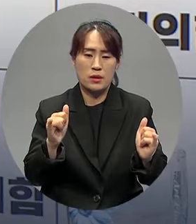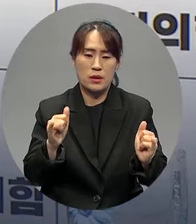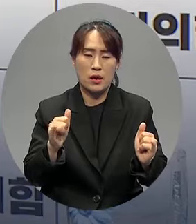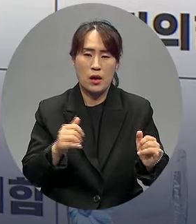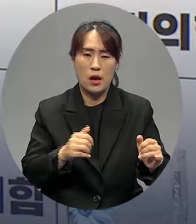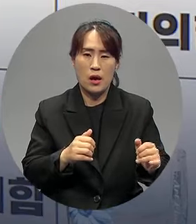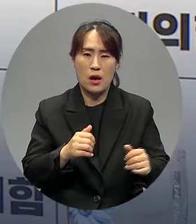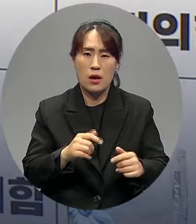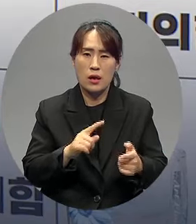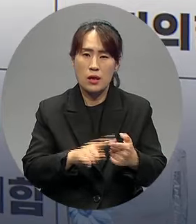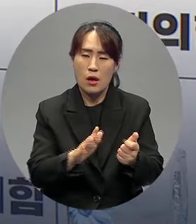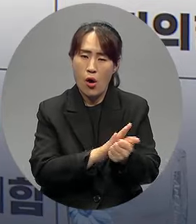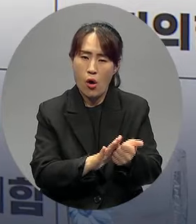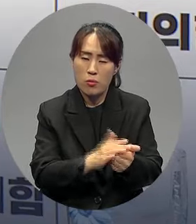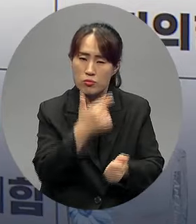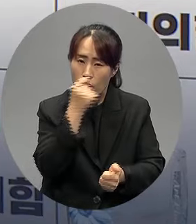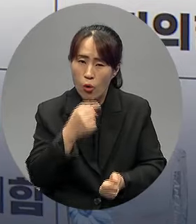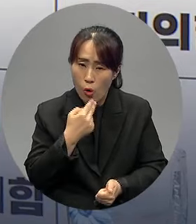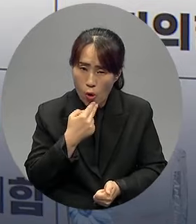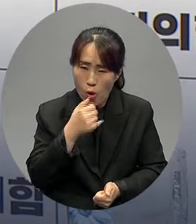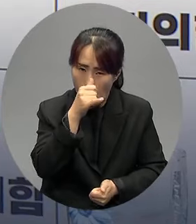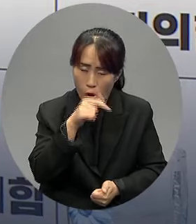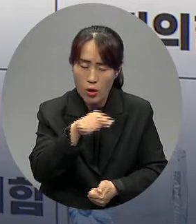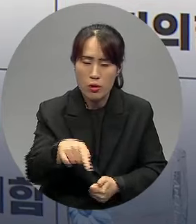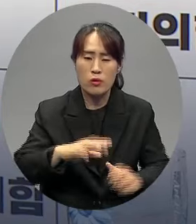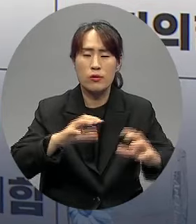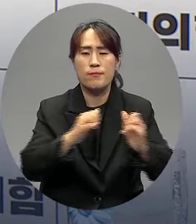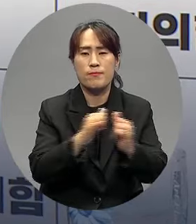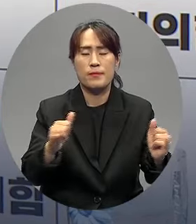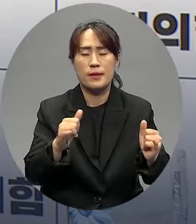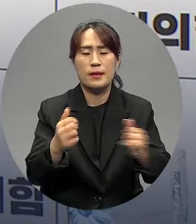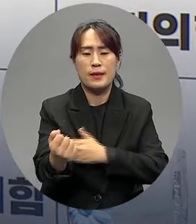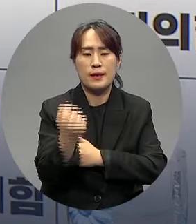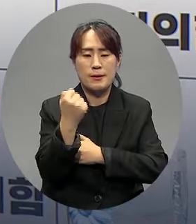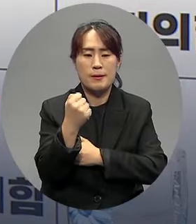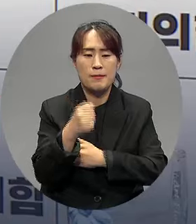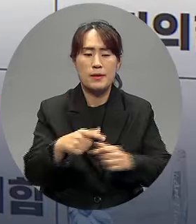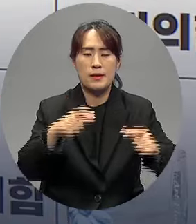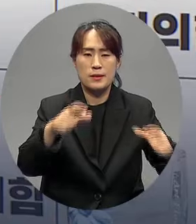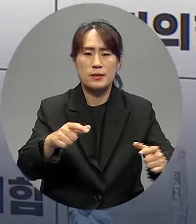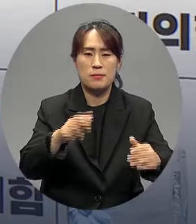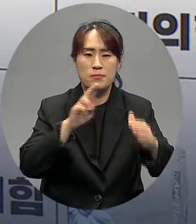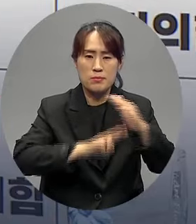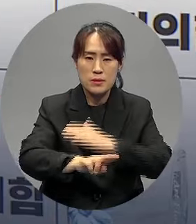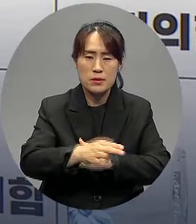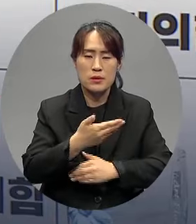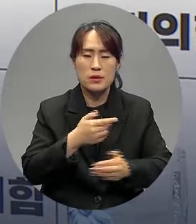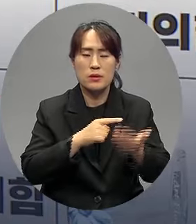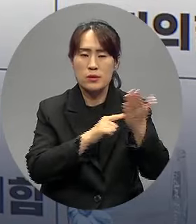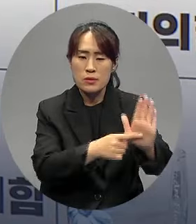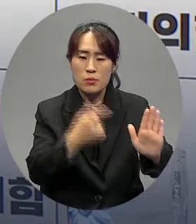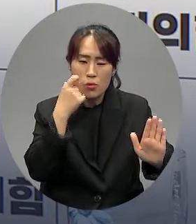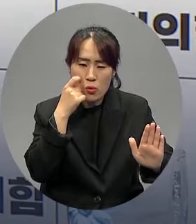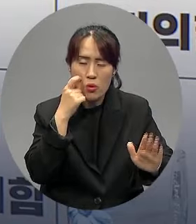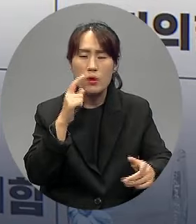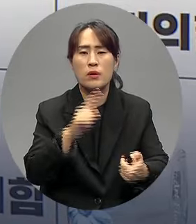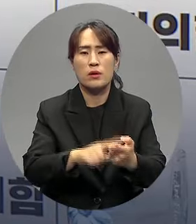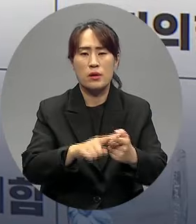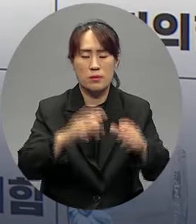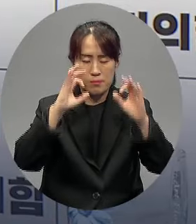없는지 또 아니면 우리 국민의힘이 지역에 있어서 어떤 비전이라든지 그걸 제시 못한 건지 그런